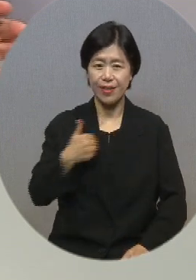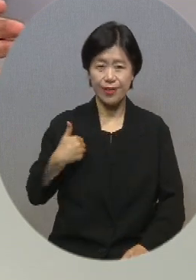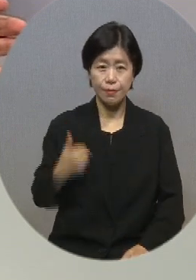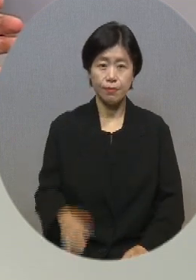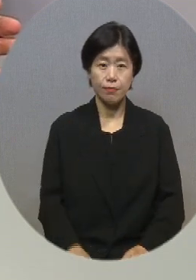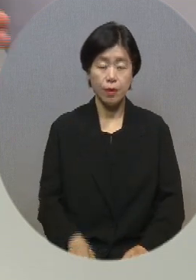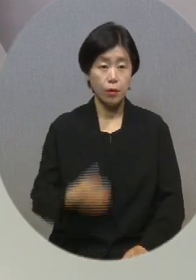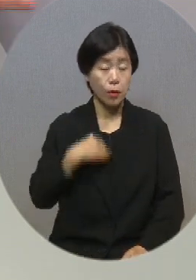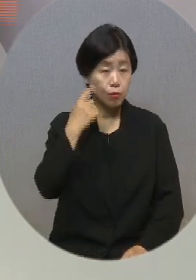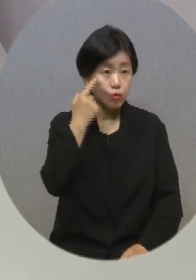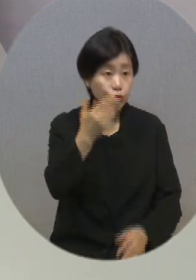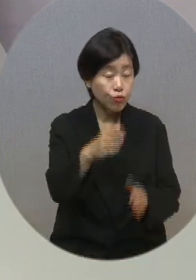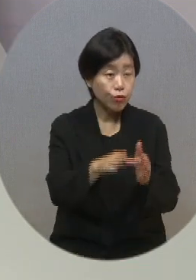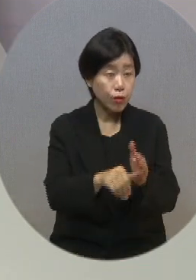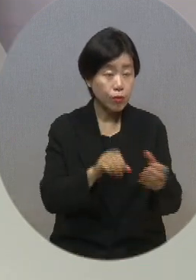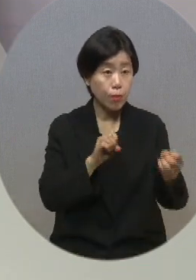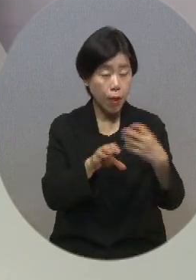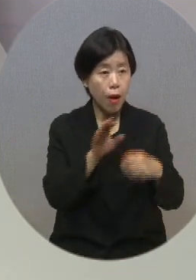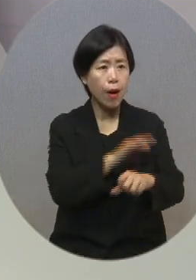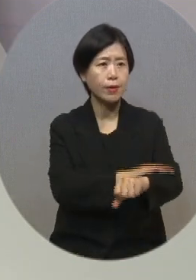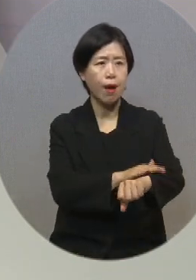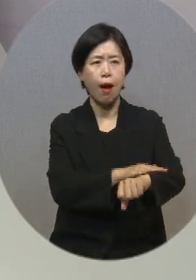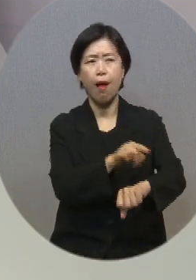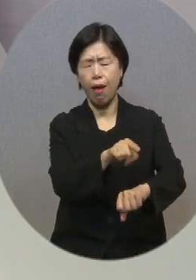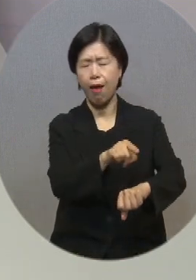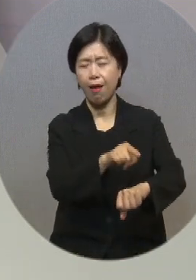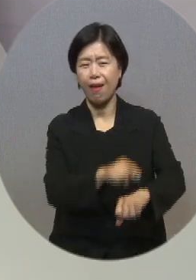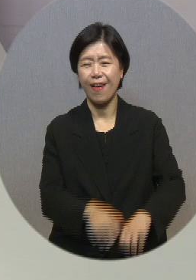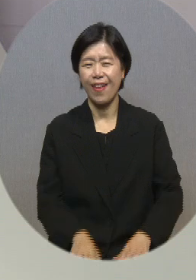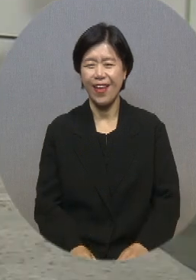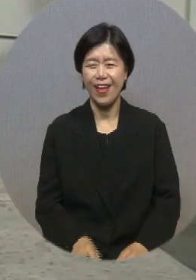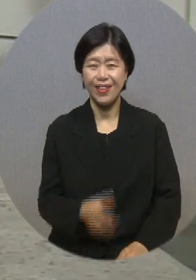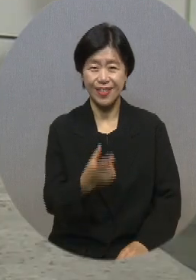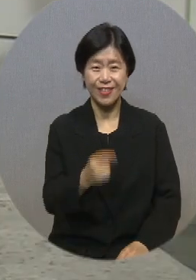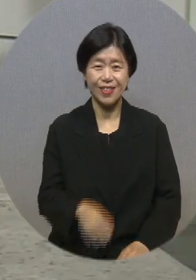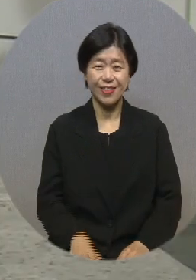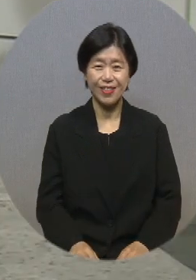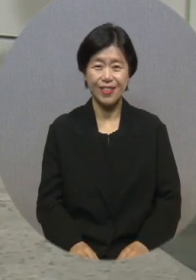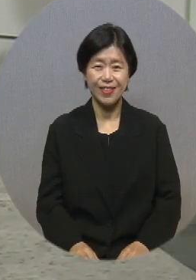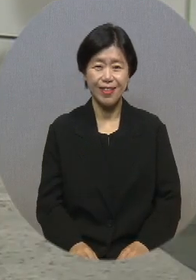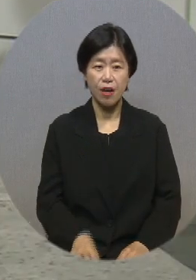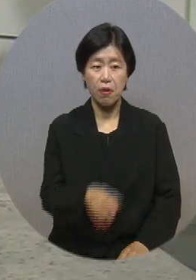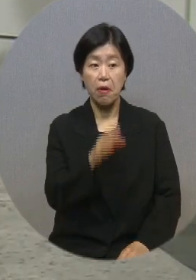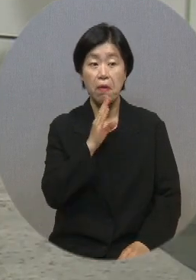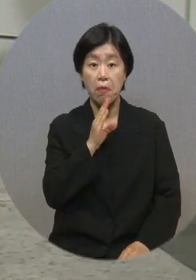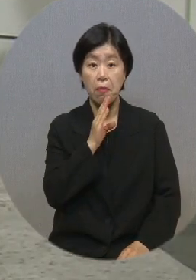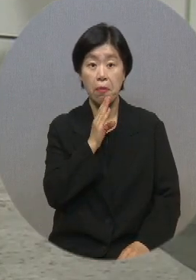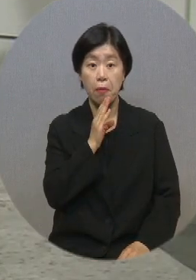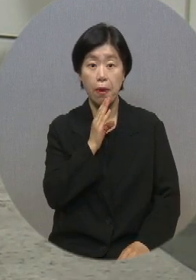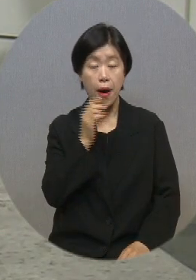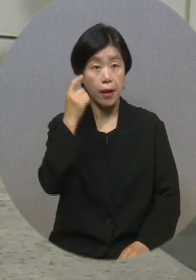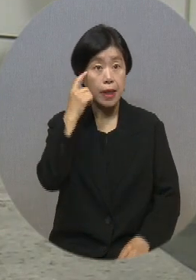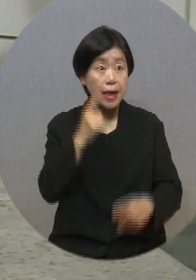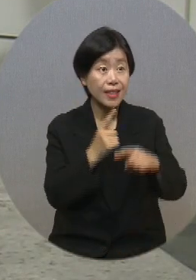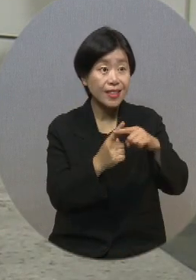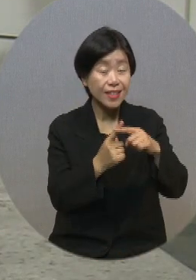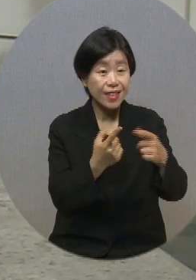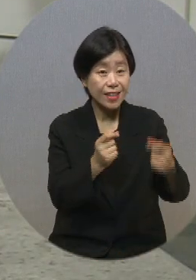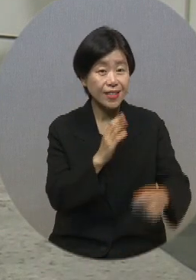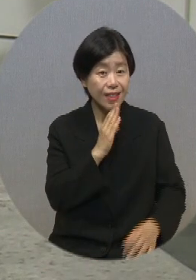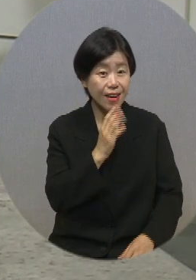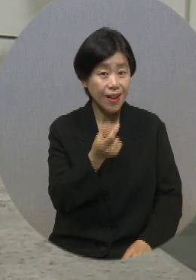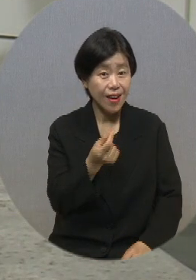대답을 해주시잖아. 네. 이런 분을 맞춤형이라고 그래요. 아. 누가 뭘 물어봐도 굉장히 긍정적으로 사신다 이런 말씀을 많이 들으세요?